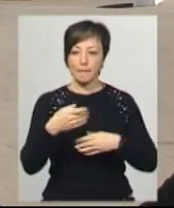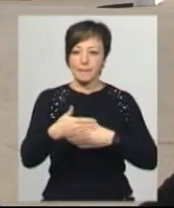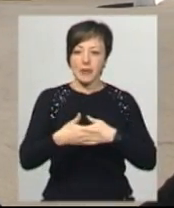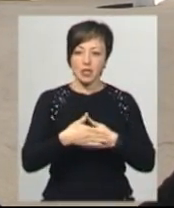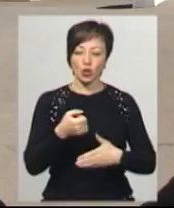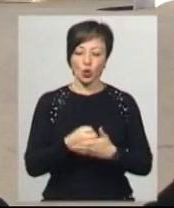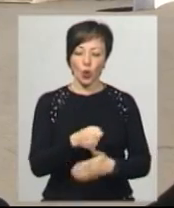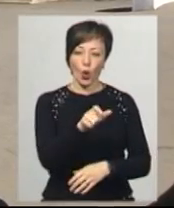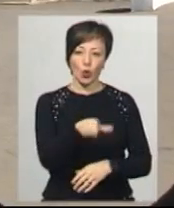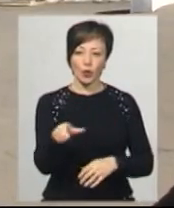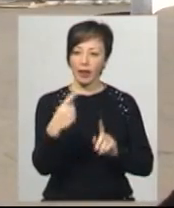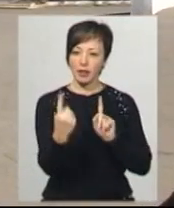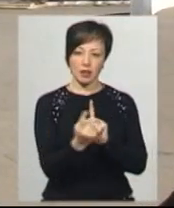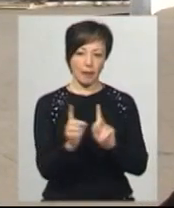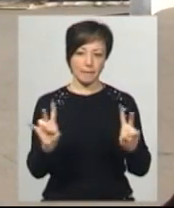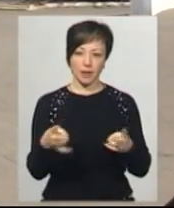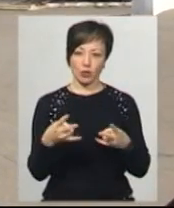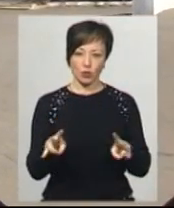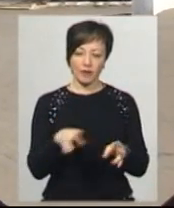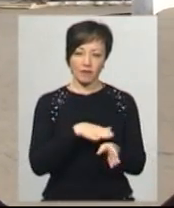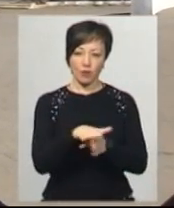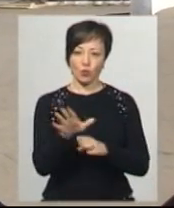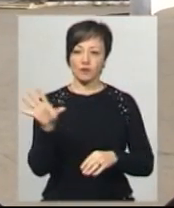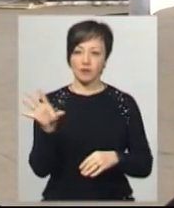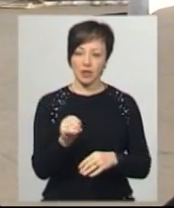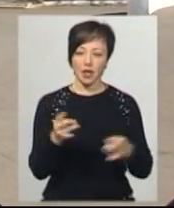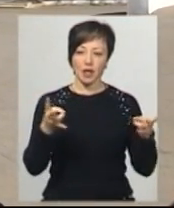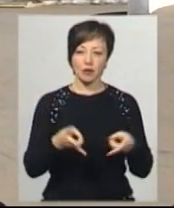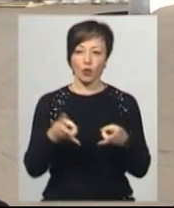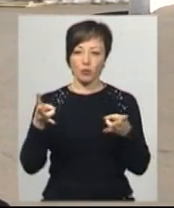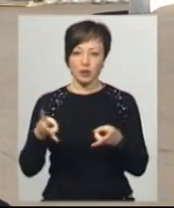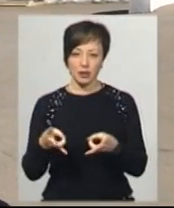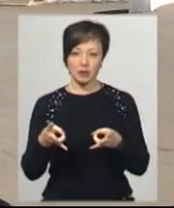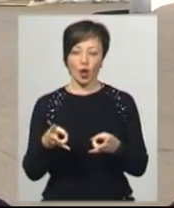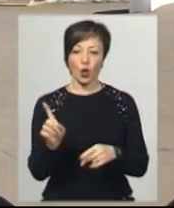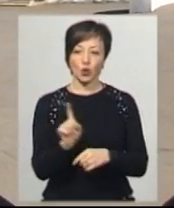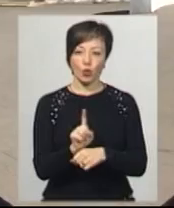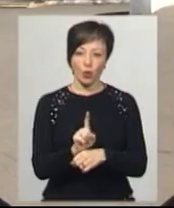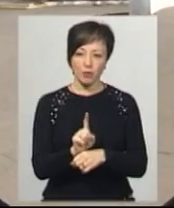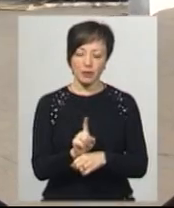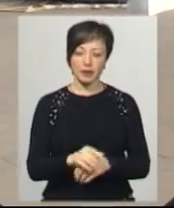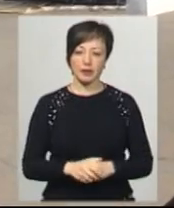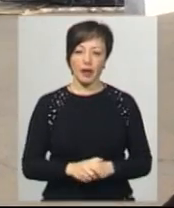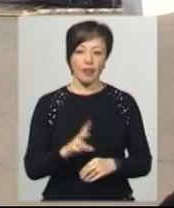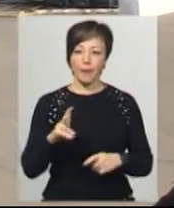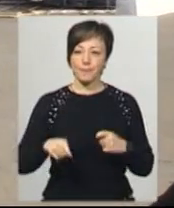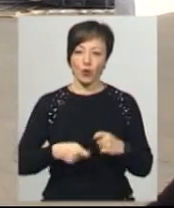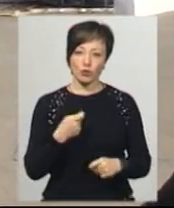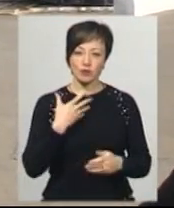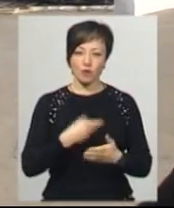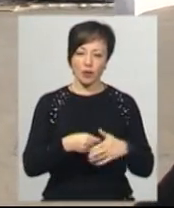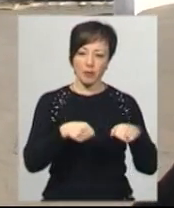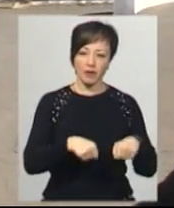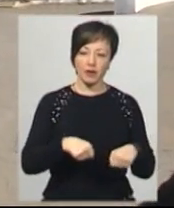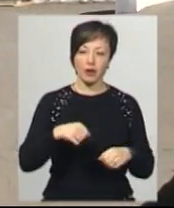людей не підходити на півтора метра, тобто дотримати всіх необхідних норм, не порушуючи свої права і